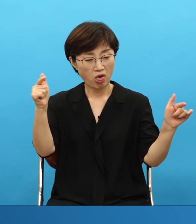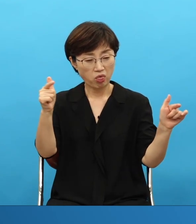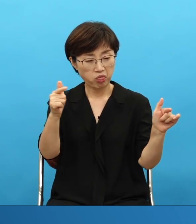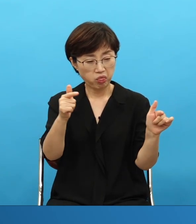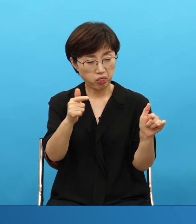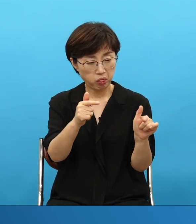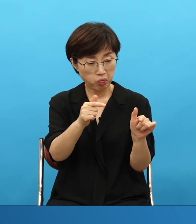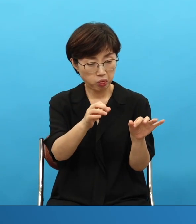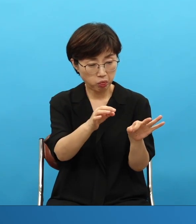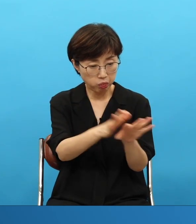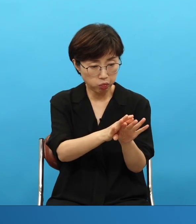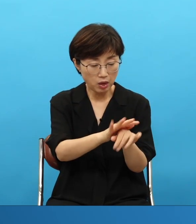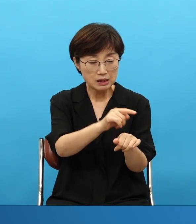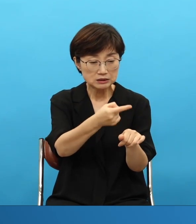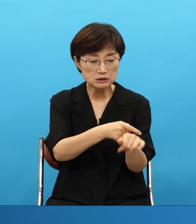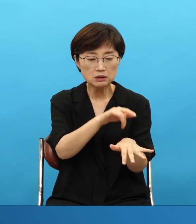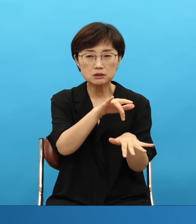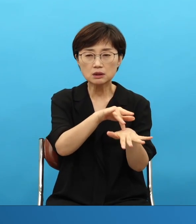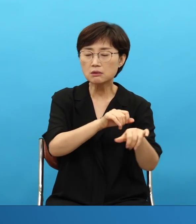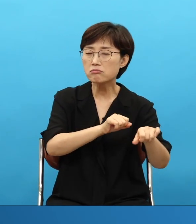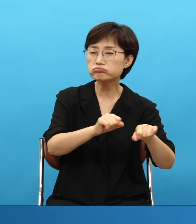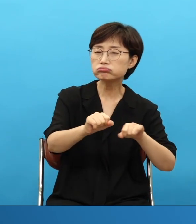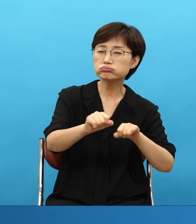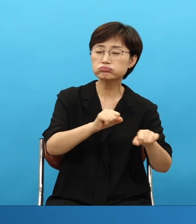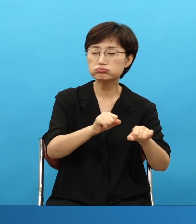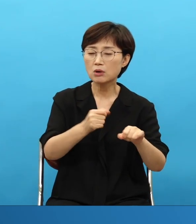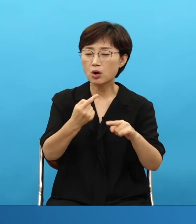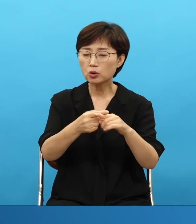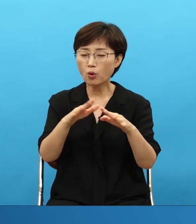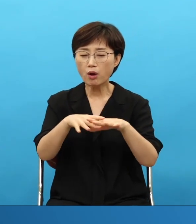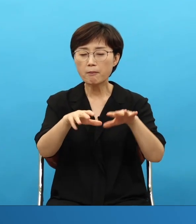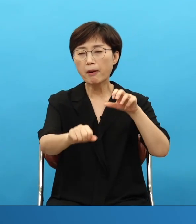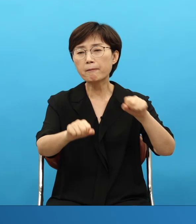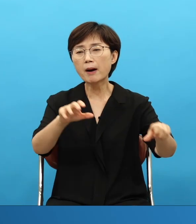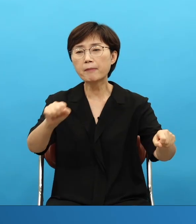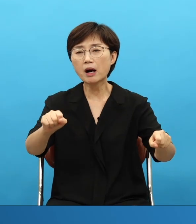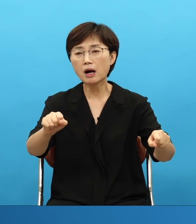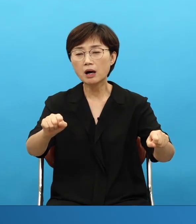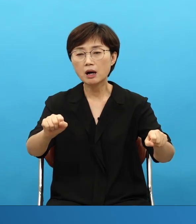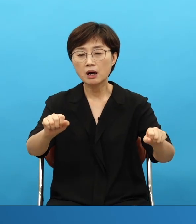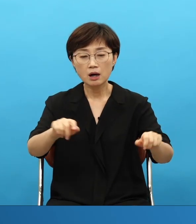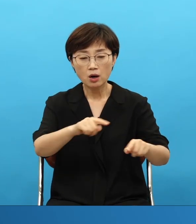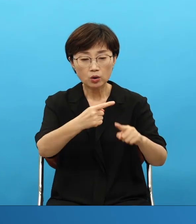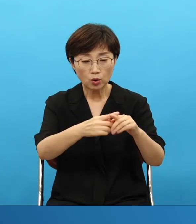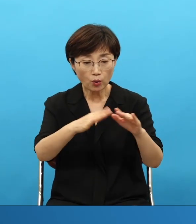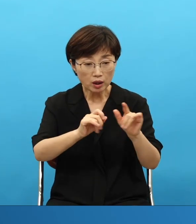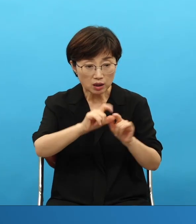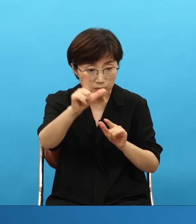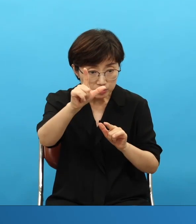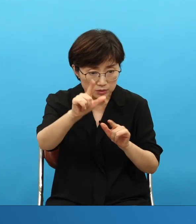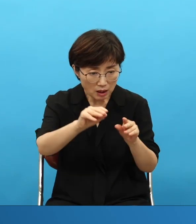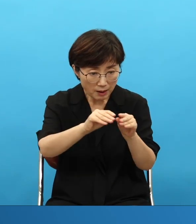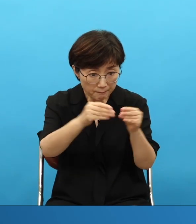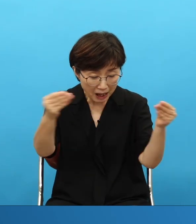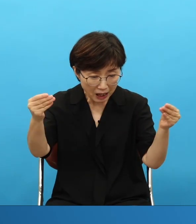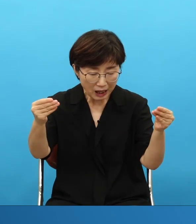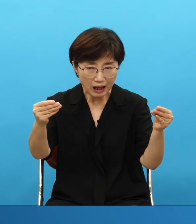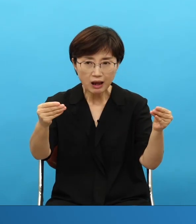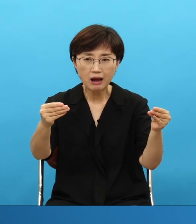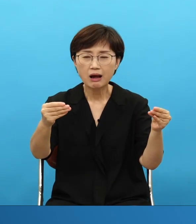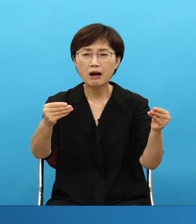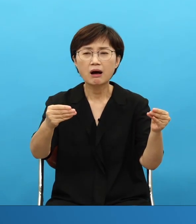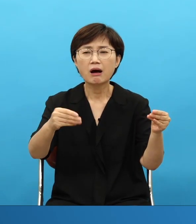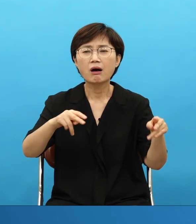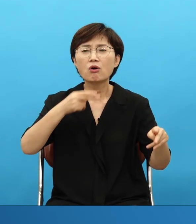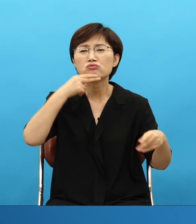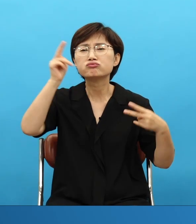빠져서 교회는 복음 전하는 걸로 안 바뀌고 다른 거 하는 걸로 바뀌어버려요. Strangely, the gospel is disappearing all over the world. Darkness